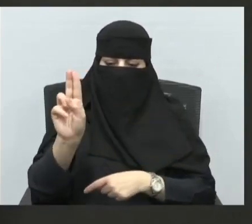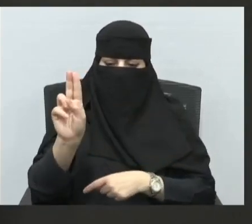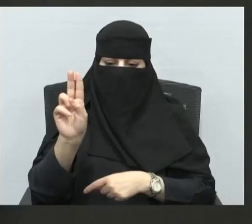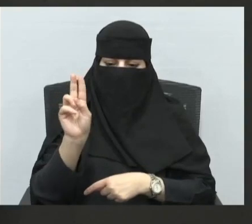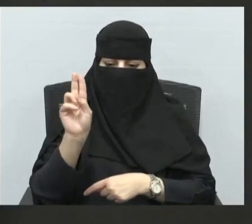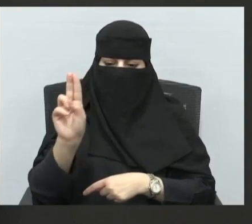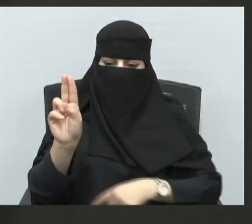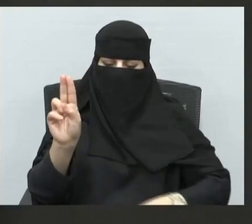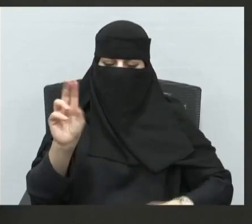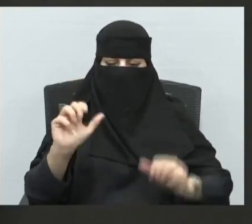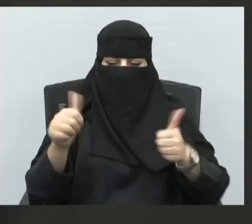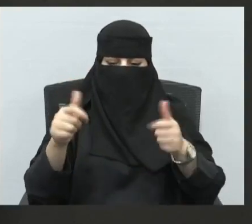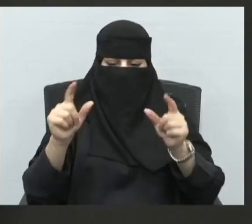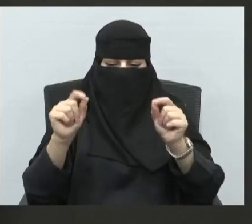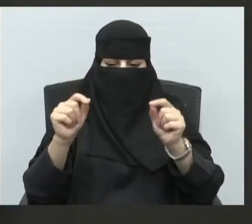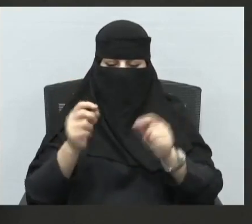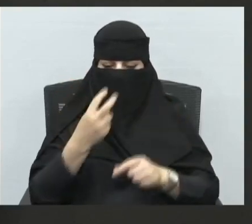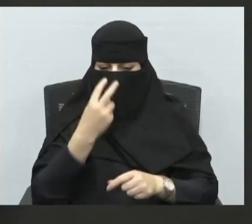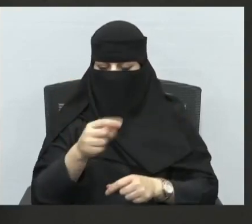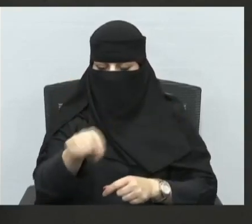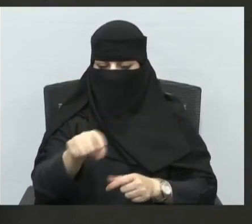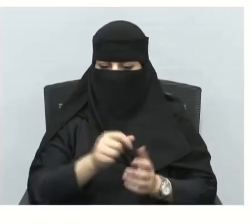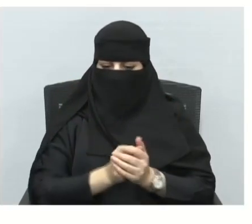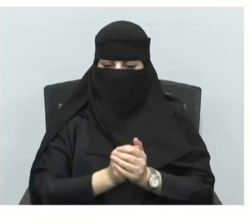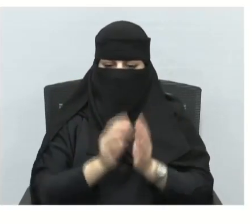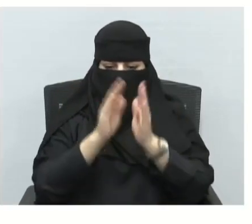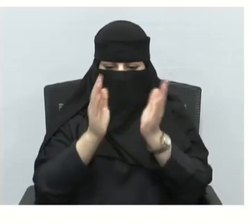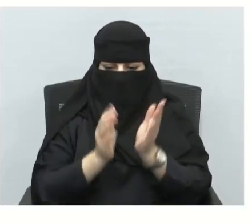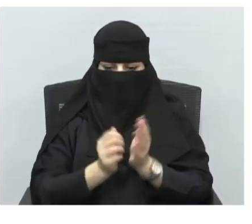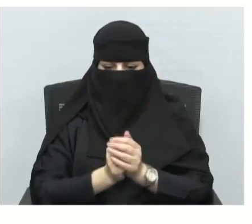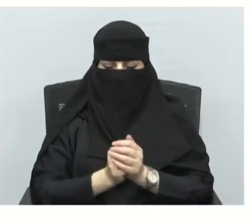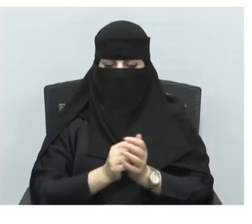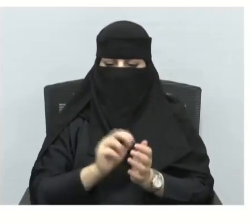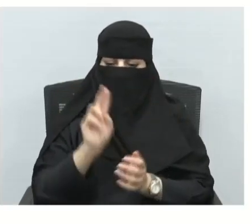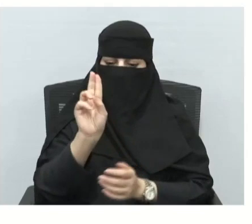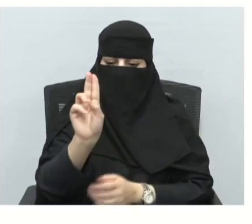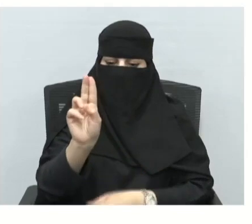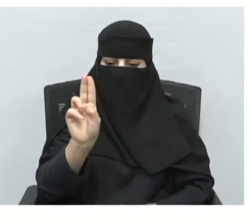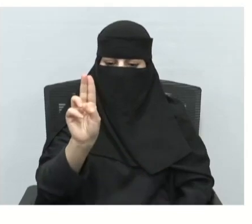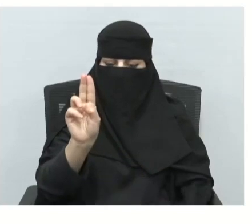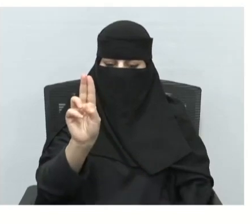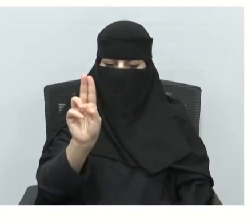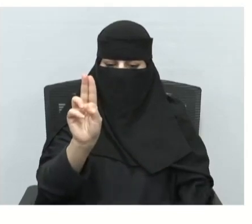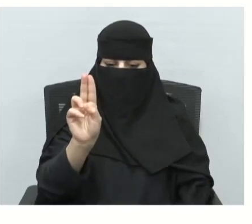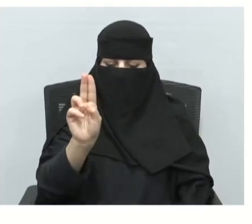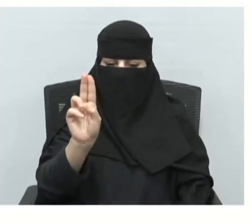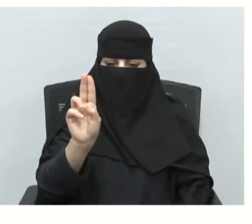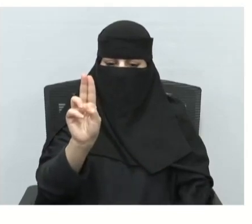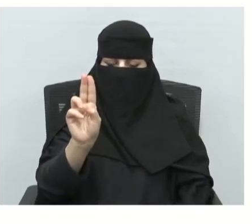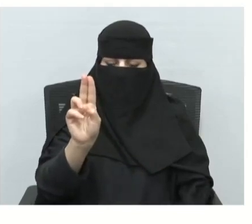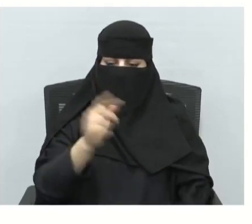تاء ممتاز ننظر الان الى شكل حرف التاء اذا